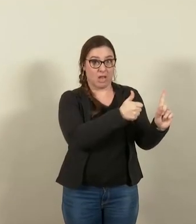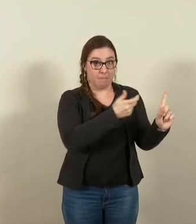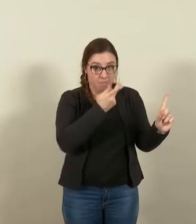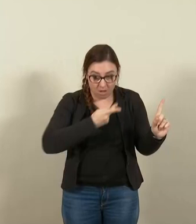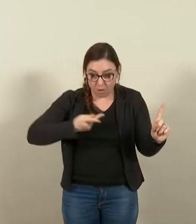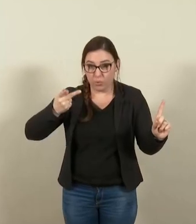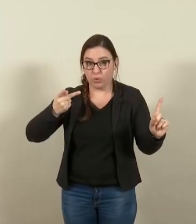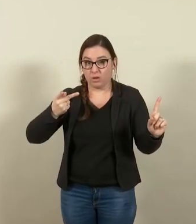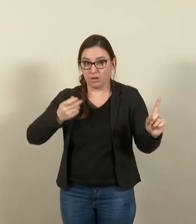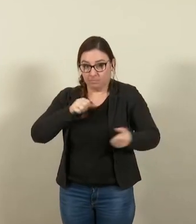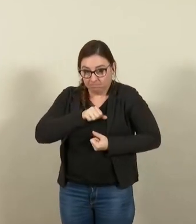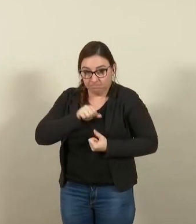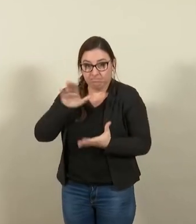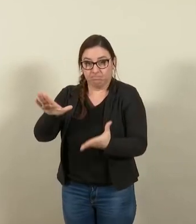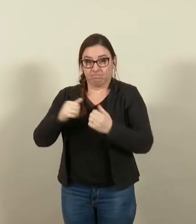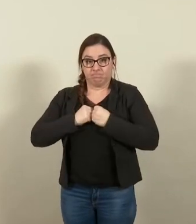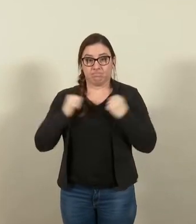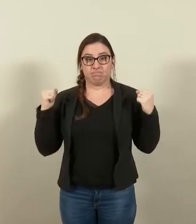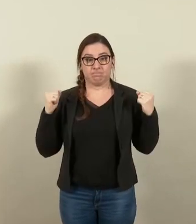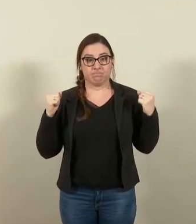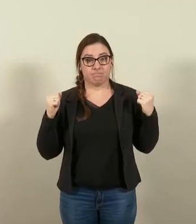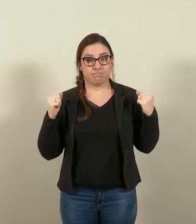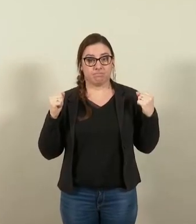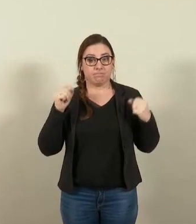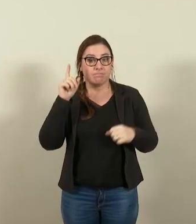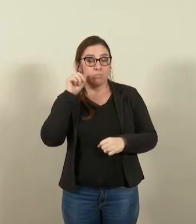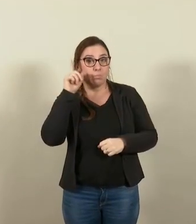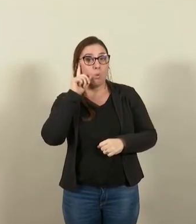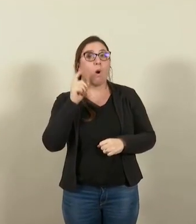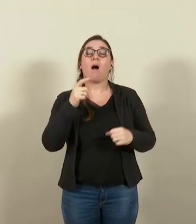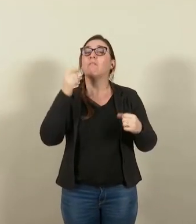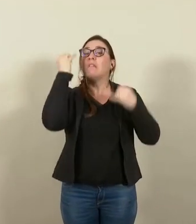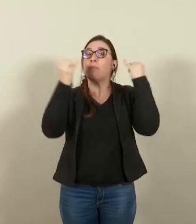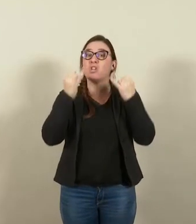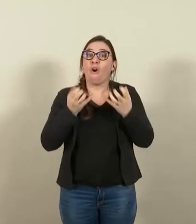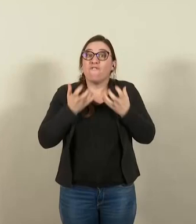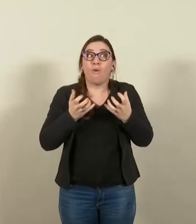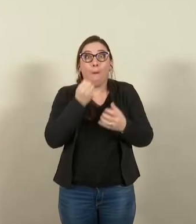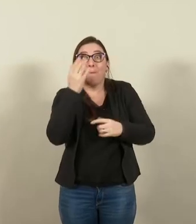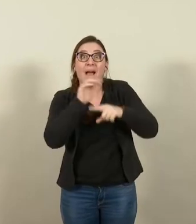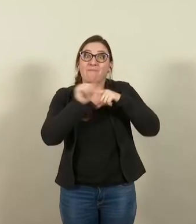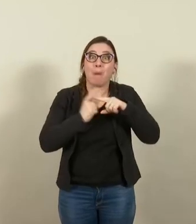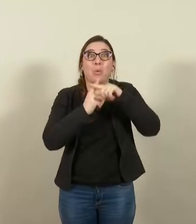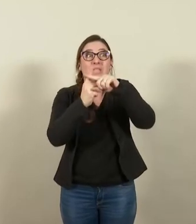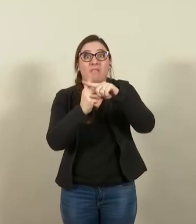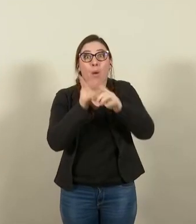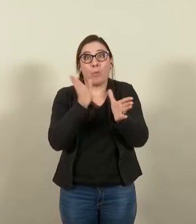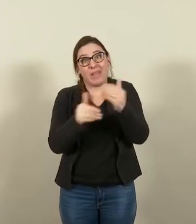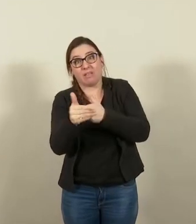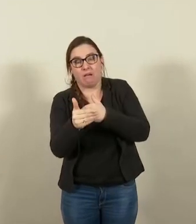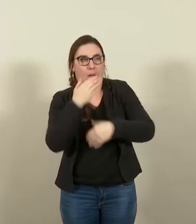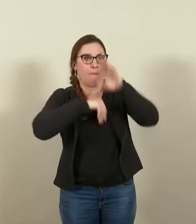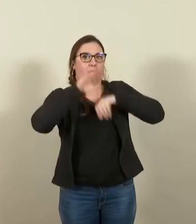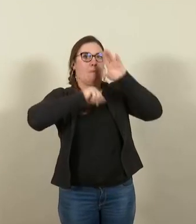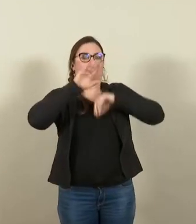serait écoutée parce que comme l'on dit l'F é pavé de bonnes intentions et malgré tout ce que l'on peut faire avec